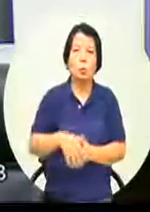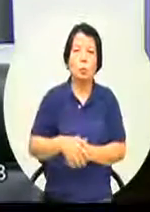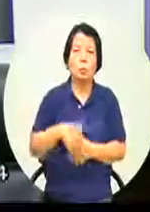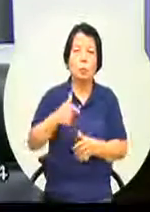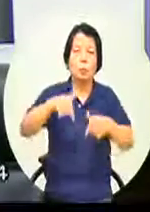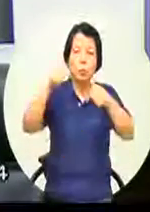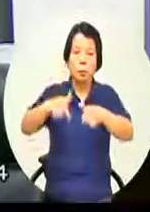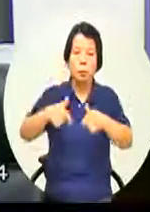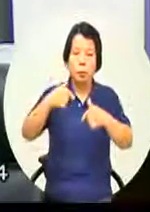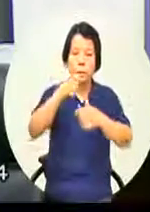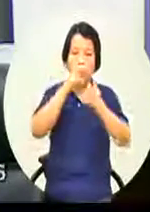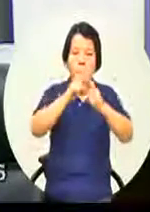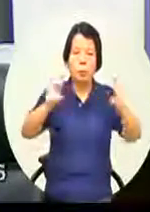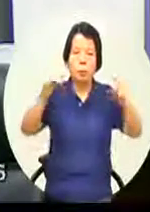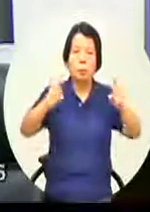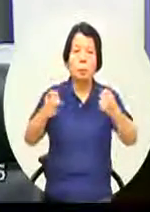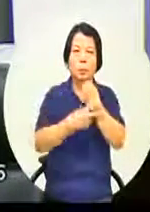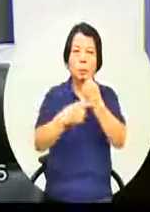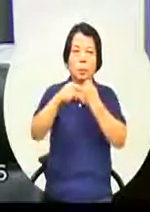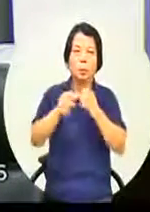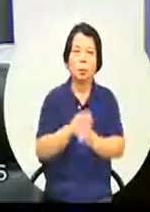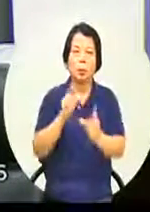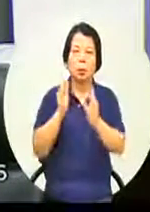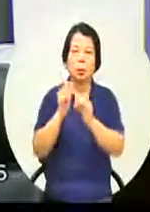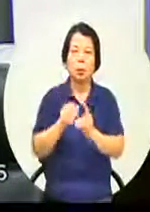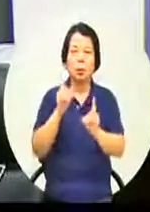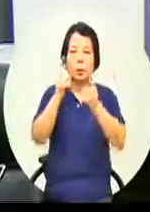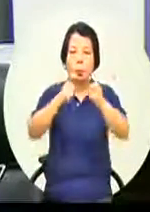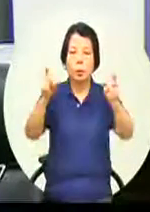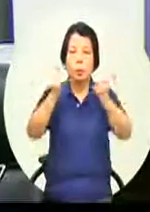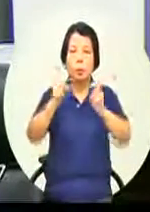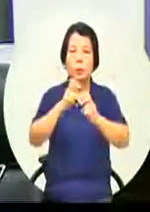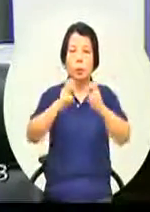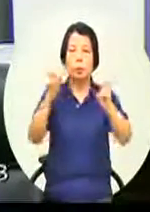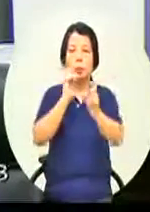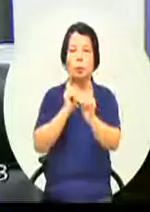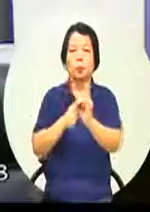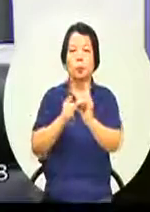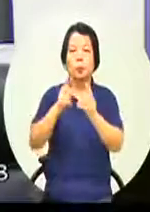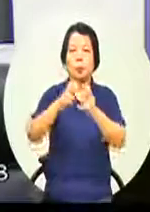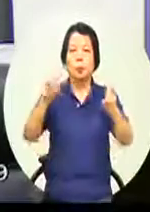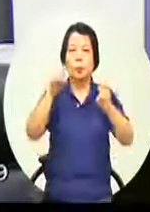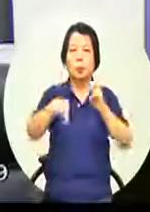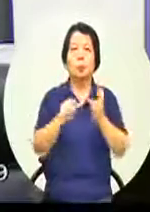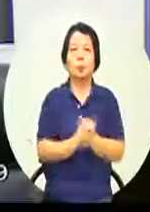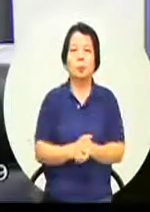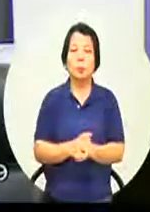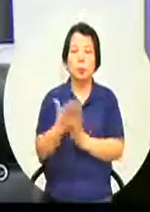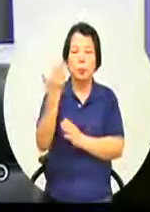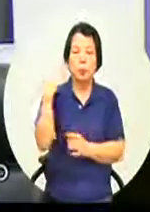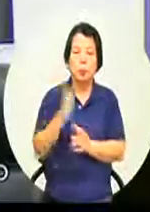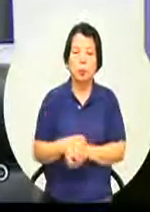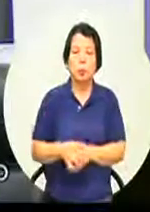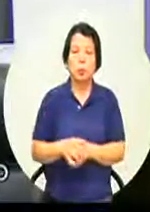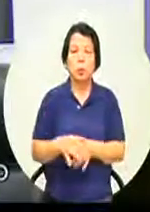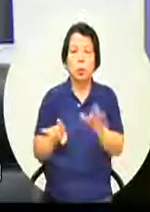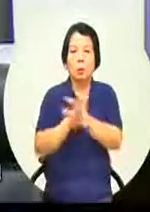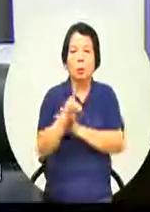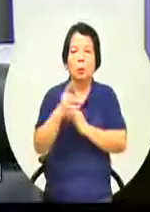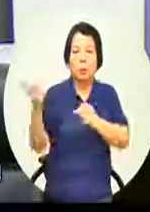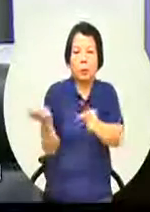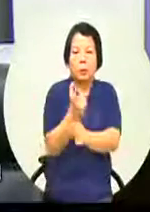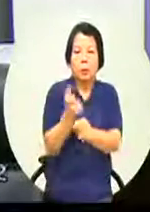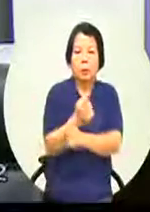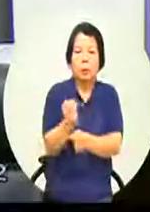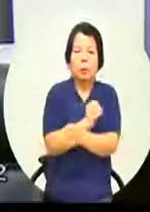块，就是蓝城里那有个保安宫的前面，哦，那个部分，哦，在上次的莫兰蒂台风完之后，